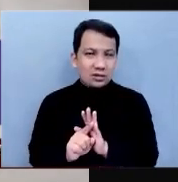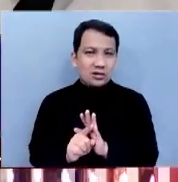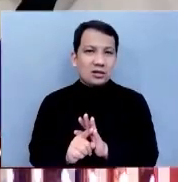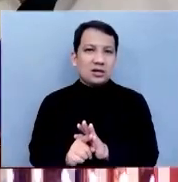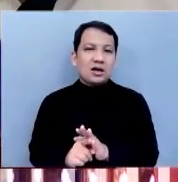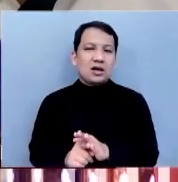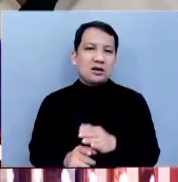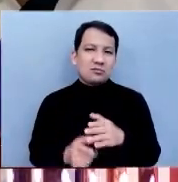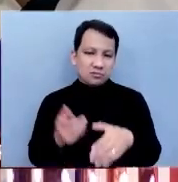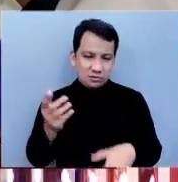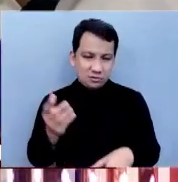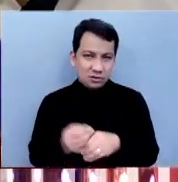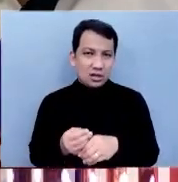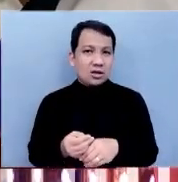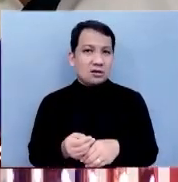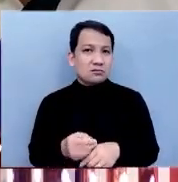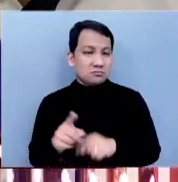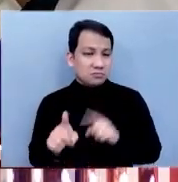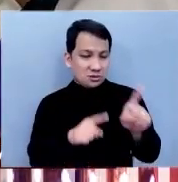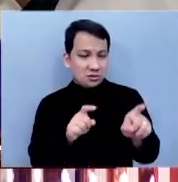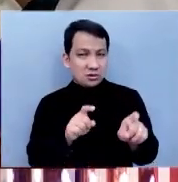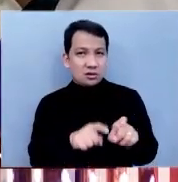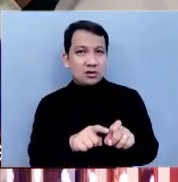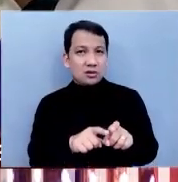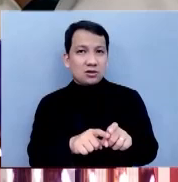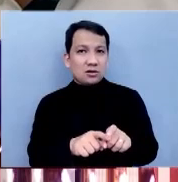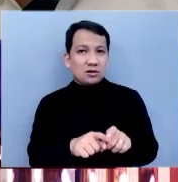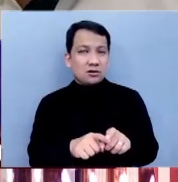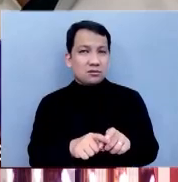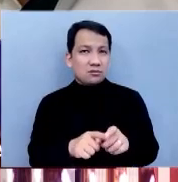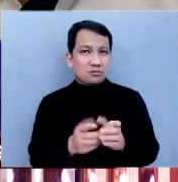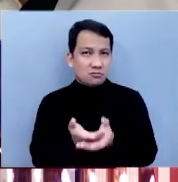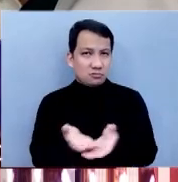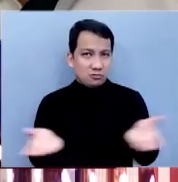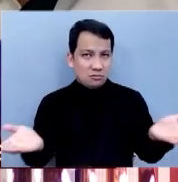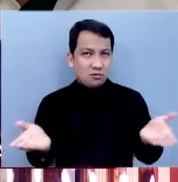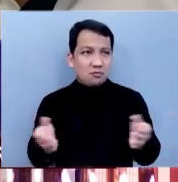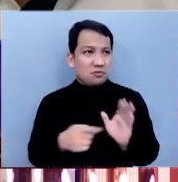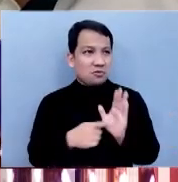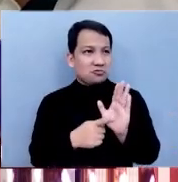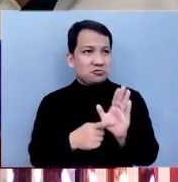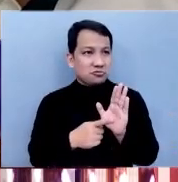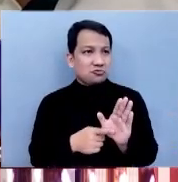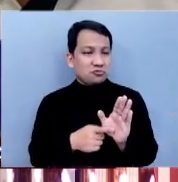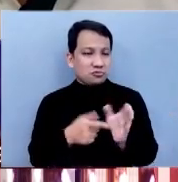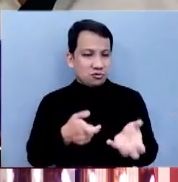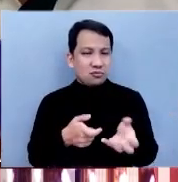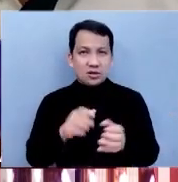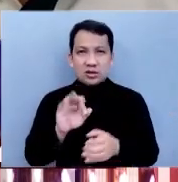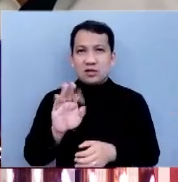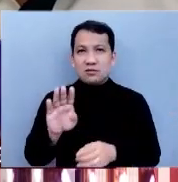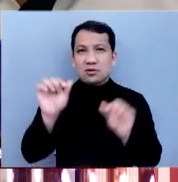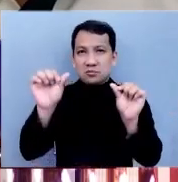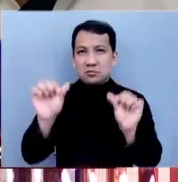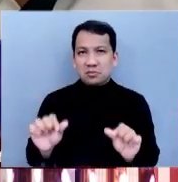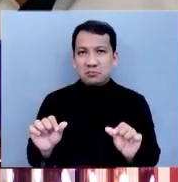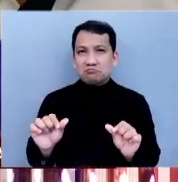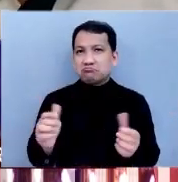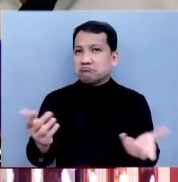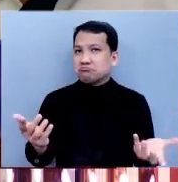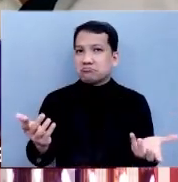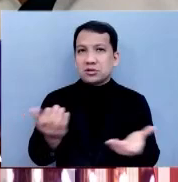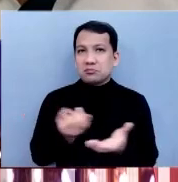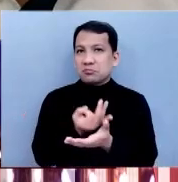tong tanong na to. Kasi syempre, yung kanyang parang pagbalandra nung kanyang mga barela, no? Facebook Live pa ito. Syempre, yung ilan